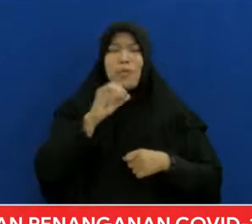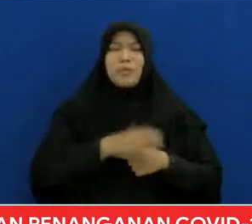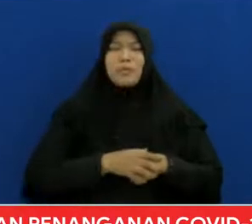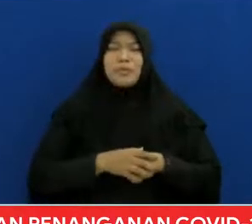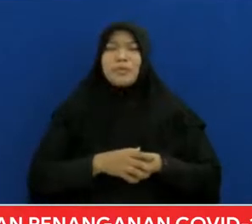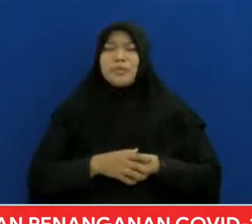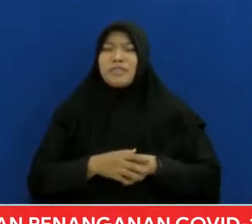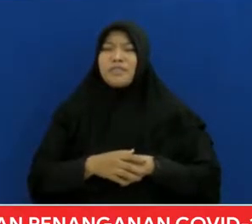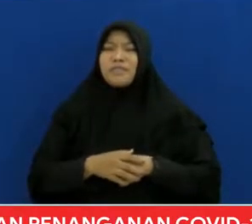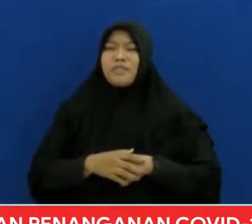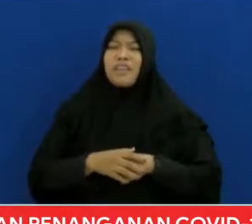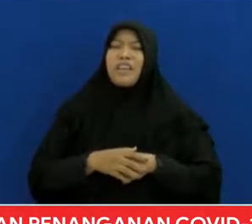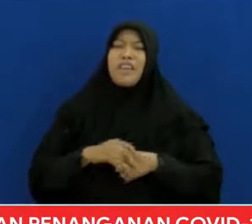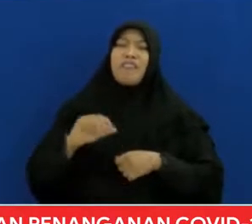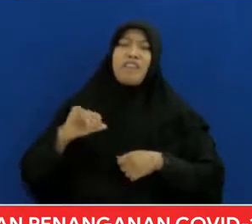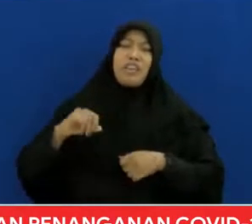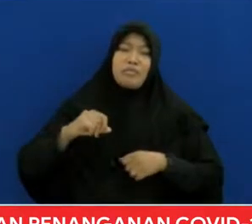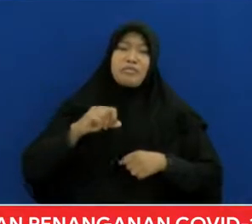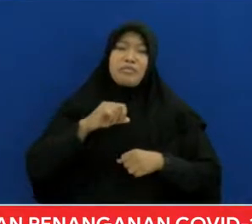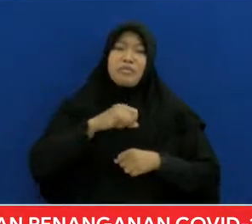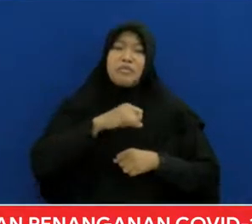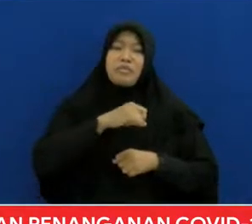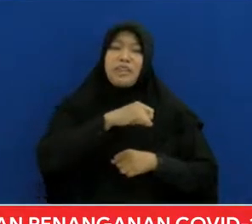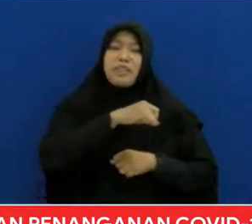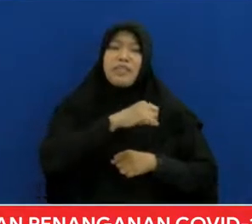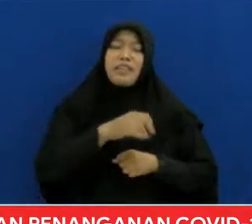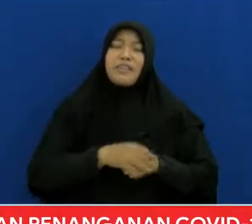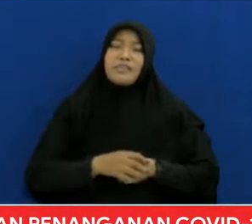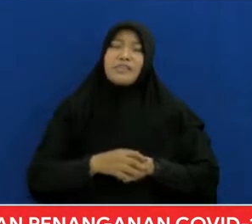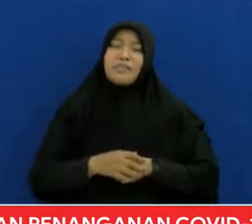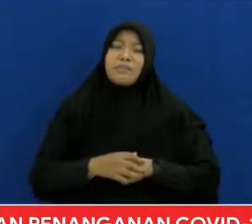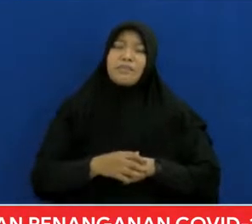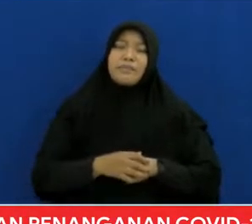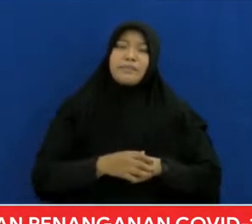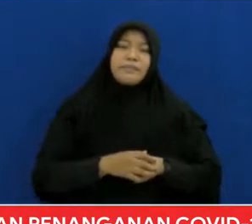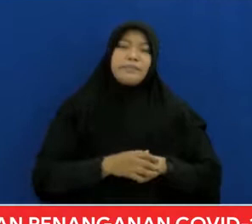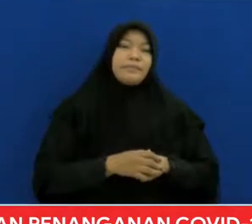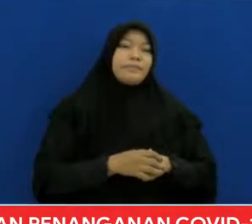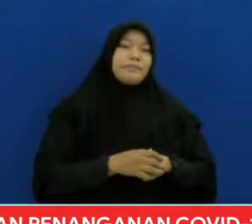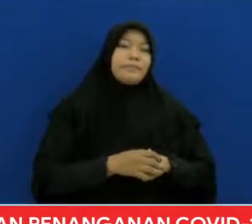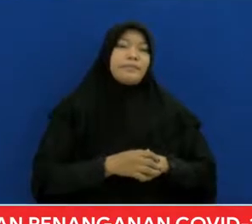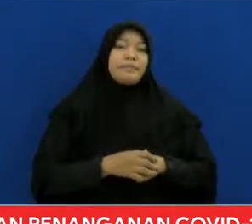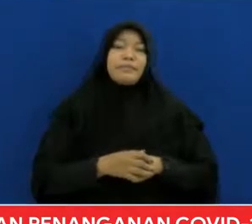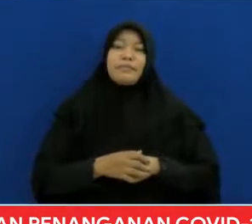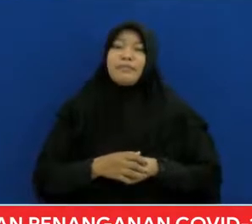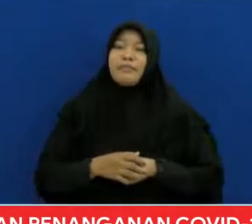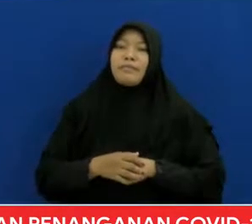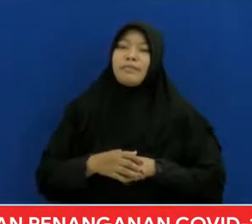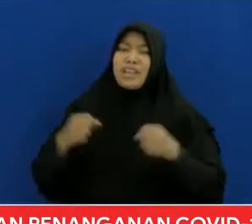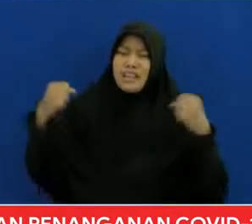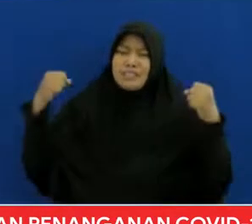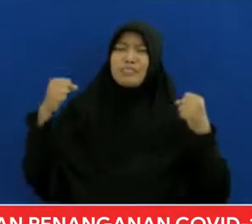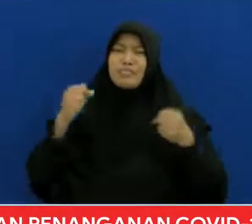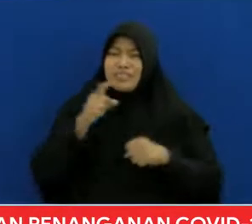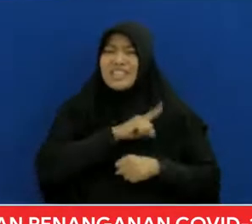disebabkan oleh virus, yang mana sebagian besar kebanyakan virus ini dapat sembuh